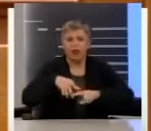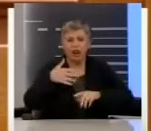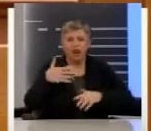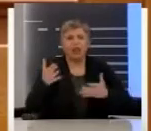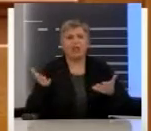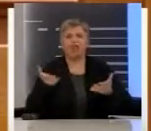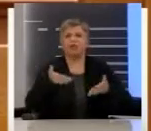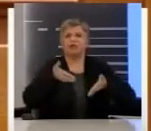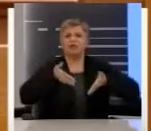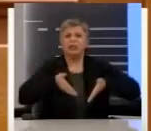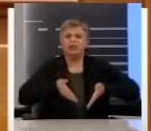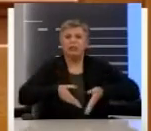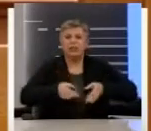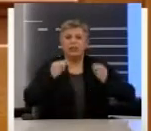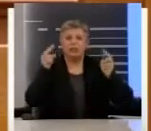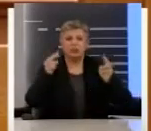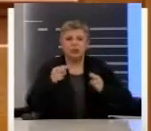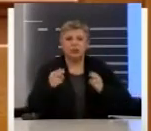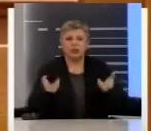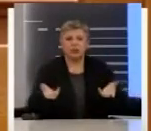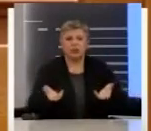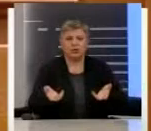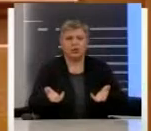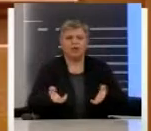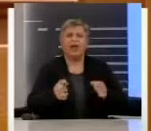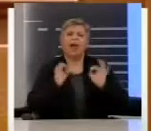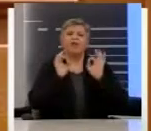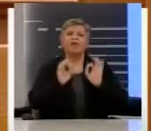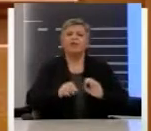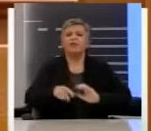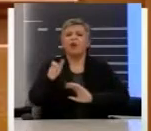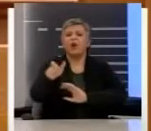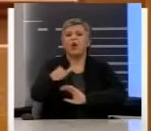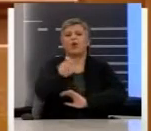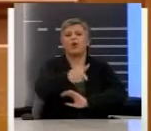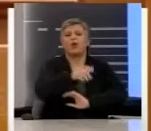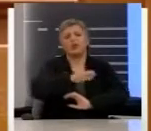με τίποτα. Ο καθένας μπορεί βέβαια να φτιάχνει φαντάσματα.